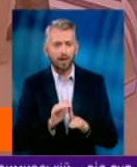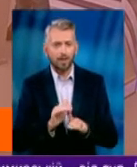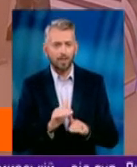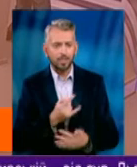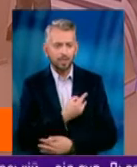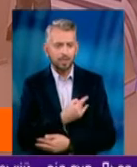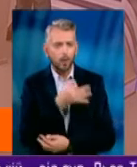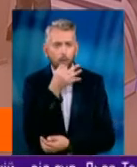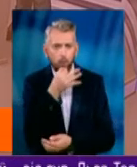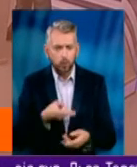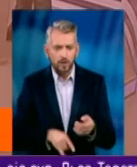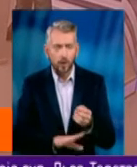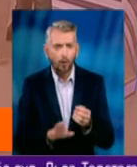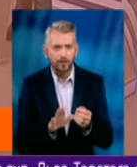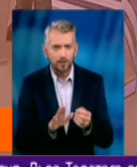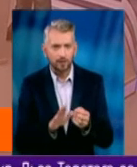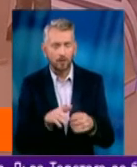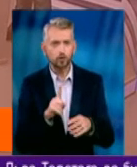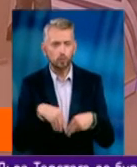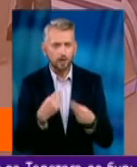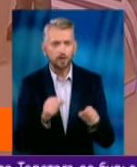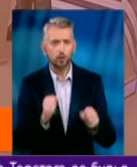того, щоб дати їм можливість жити. Для світу це